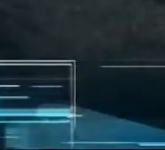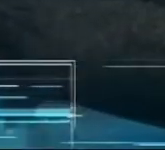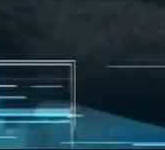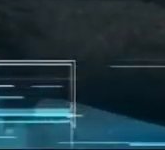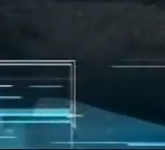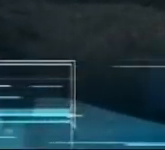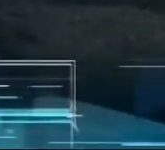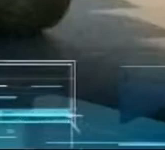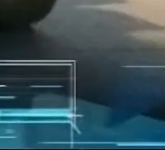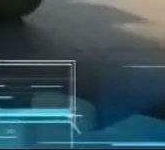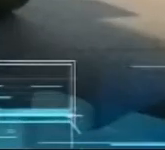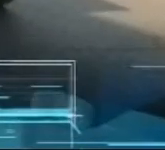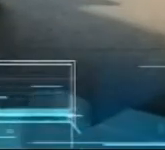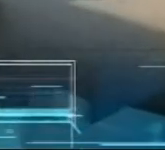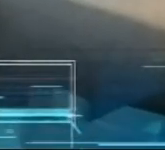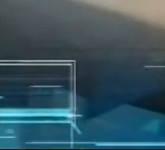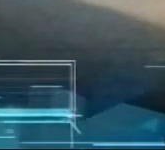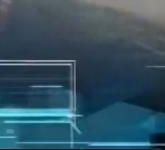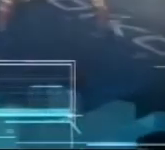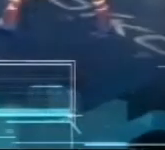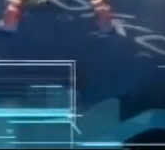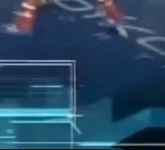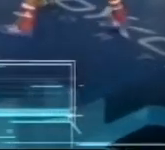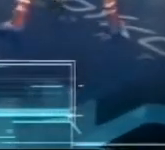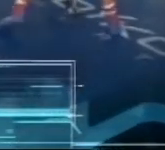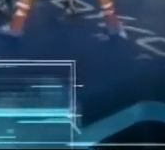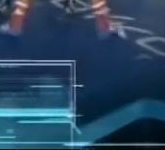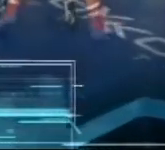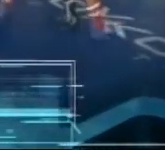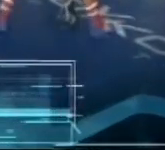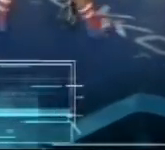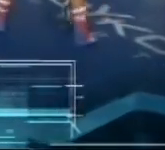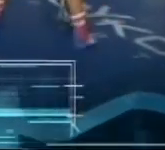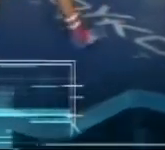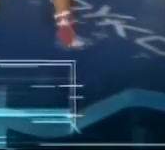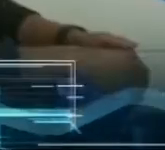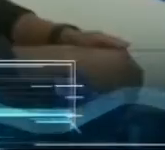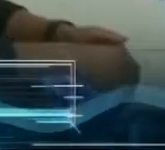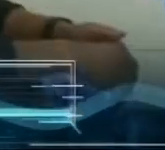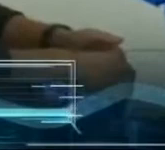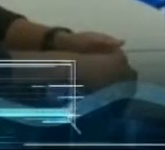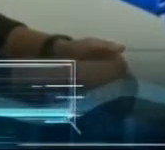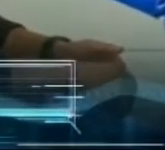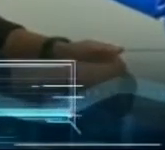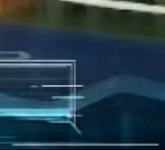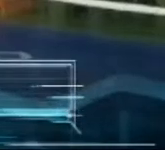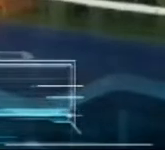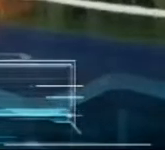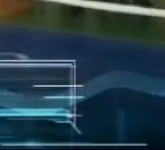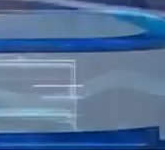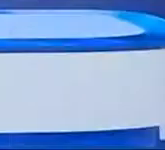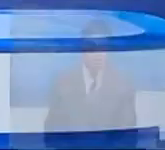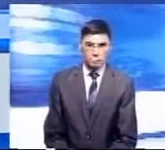ремонте, применены впервые в Восточном Казахстане. В Семии прошло первенство города по боксу среди подростков. В нем участвовало около 100